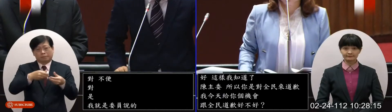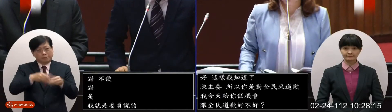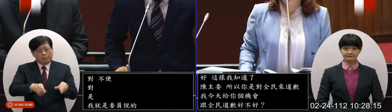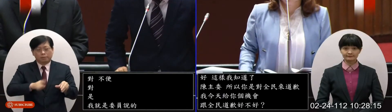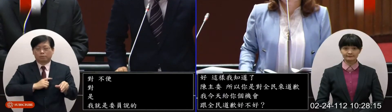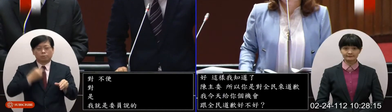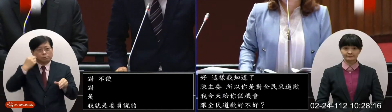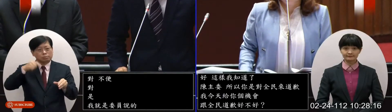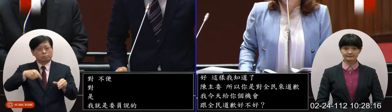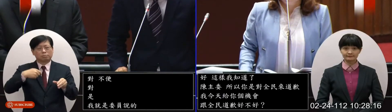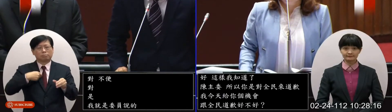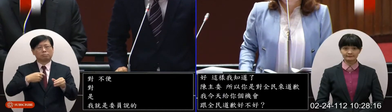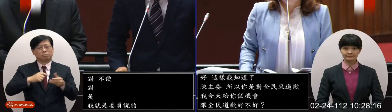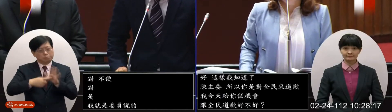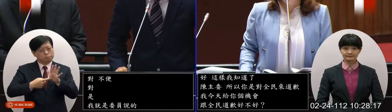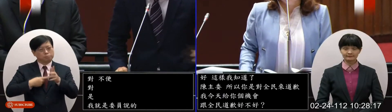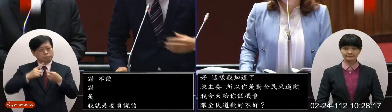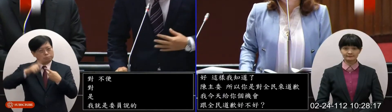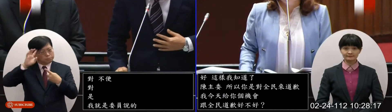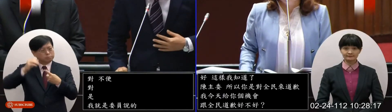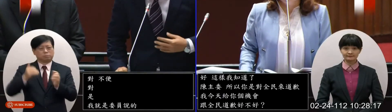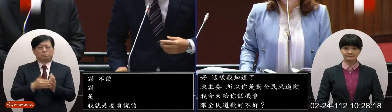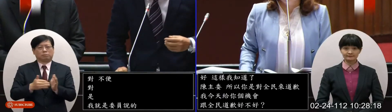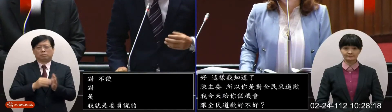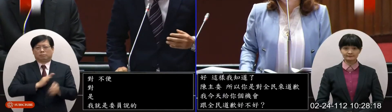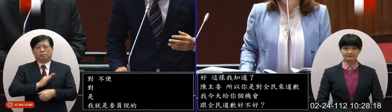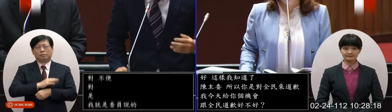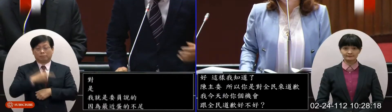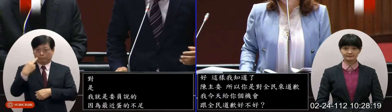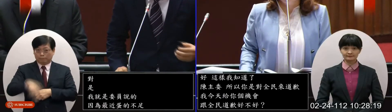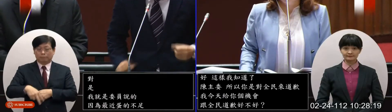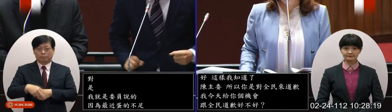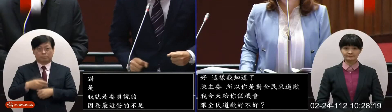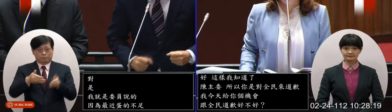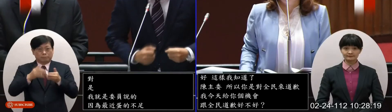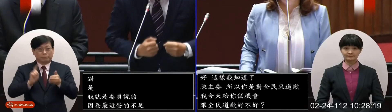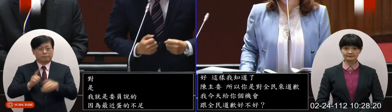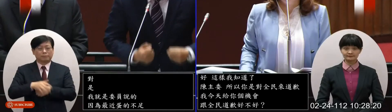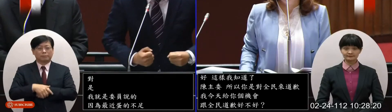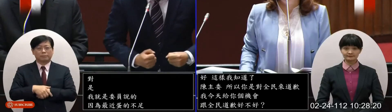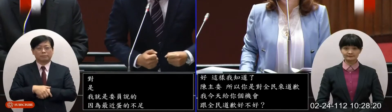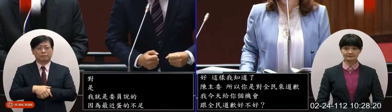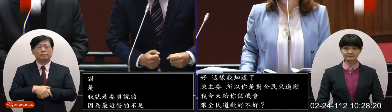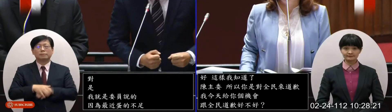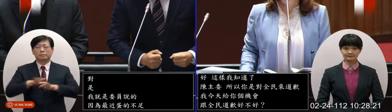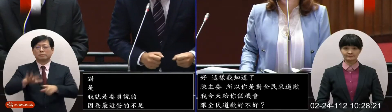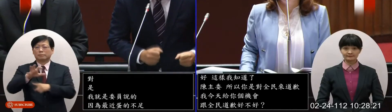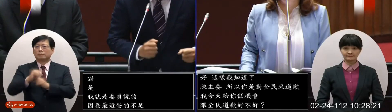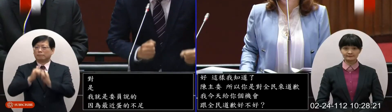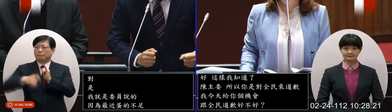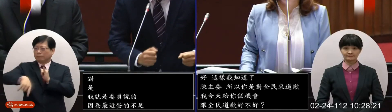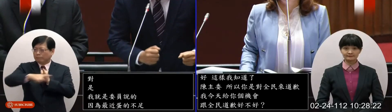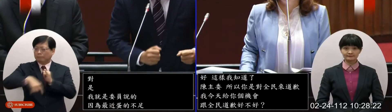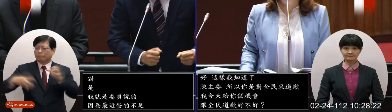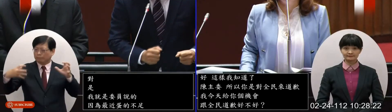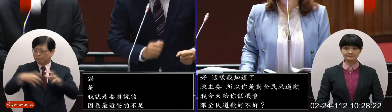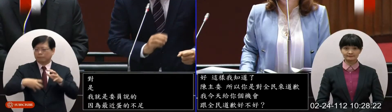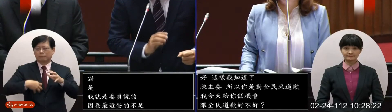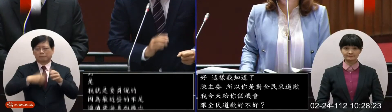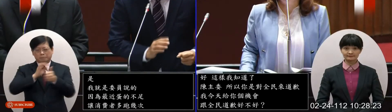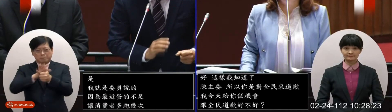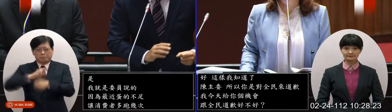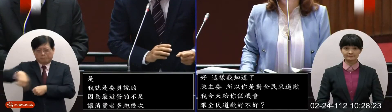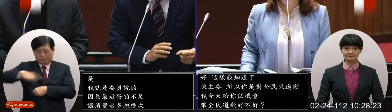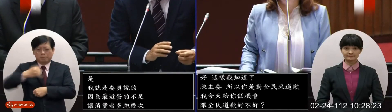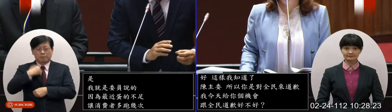这样的一个鸡蛋，我当然要来道歉。那更重要的是，我们会跟农民一起，让所有的农